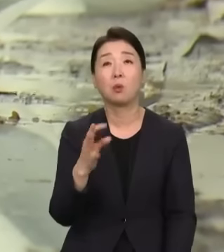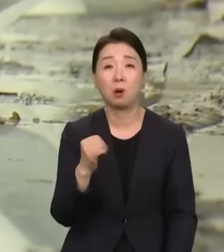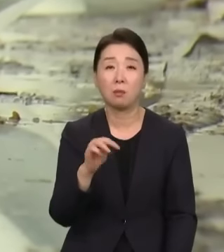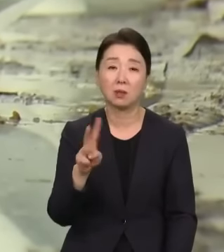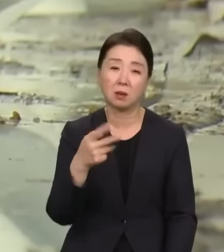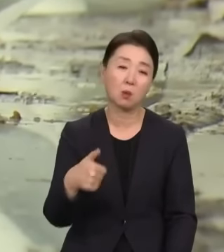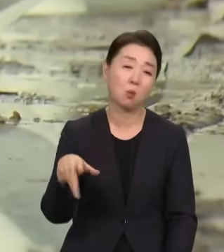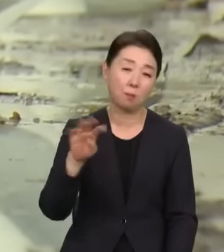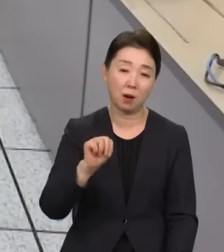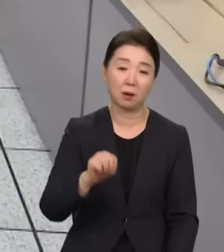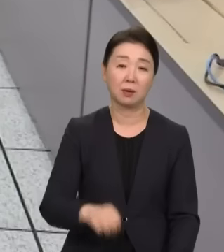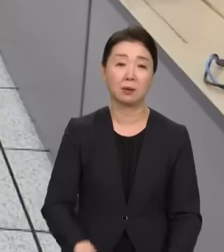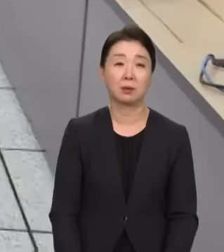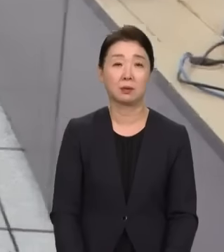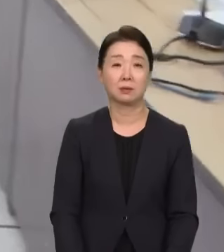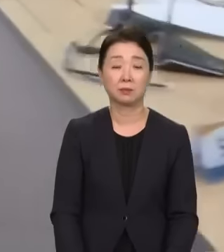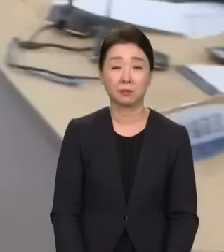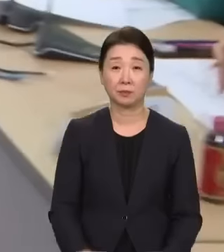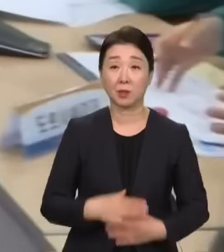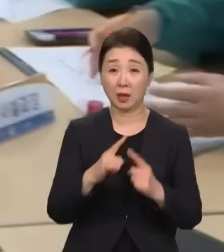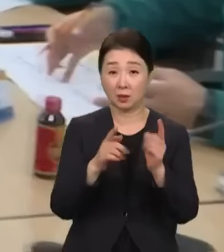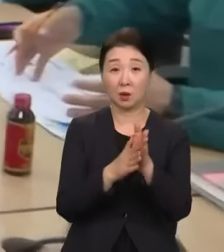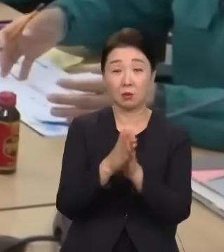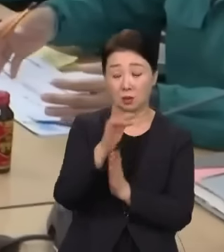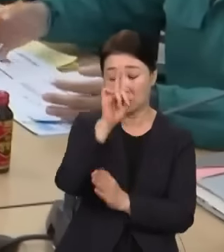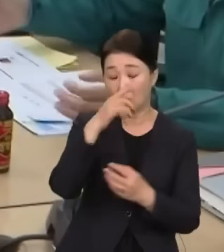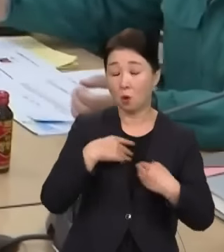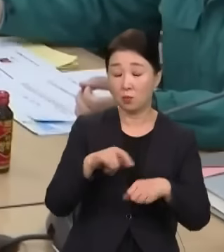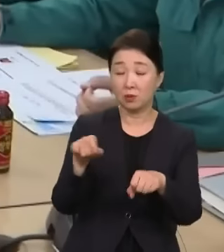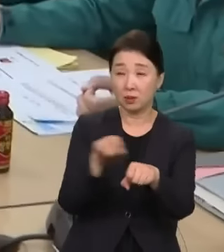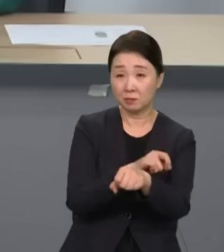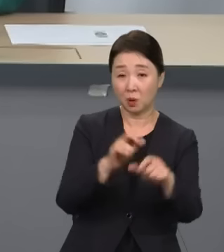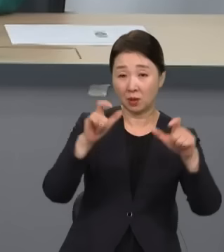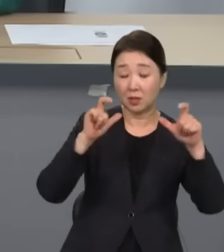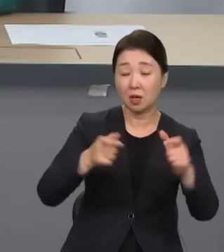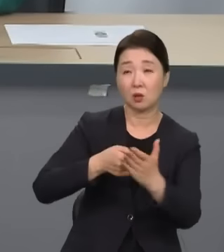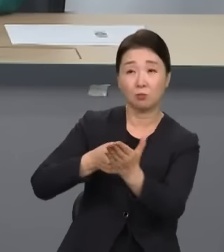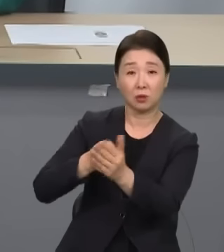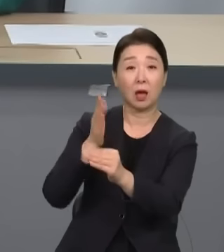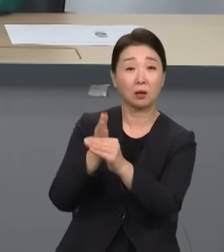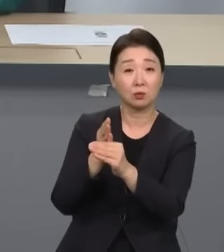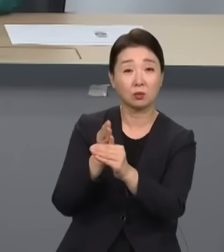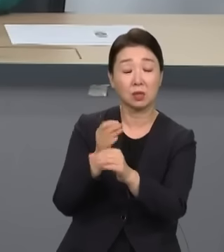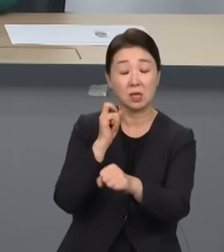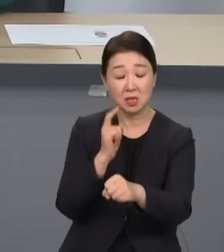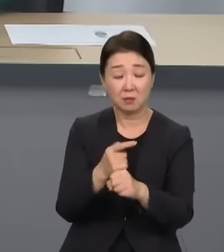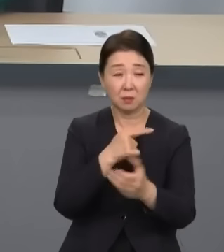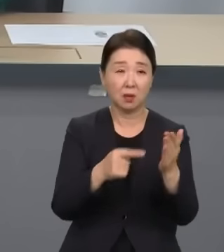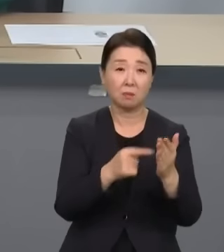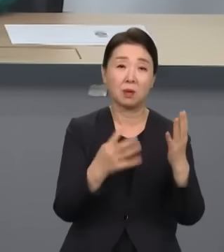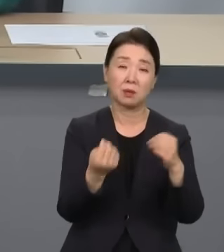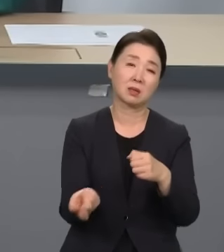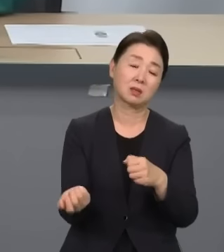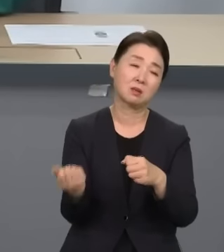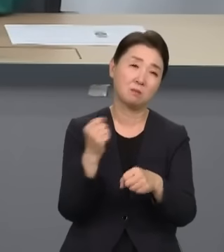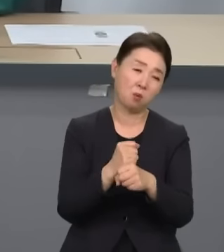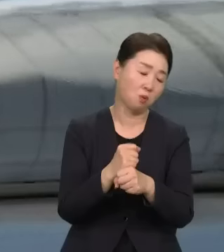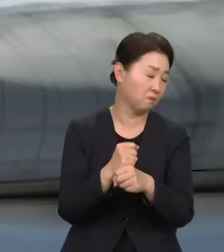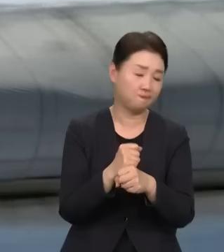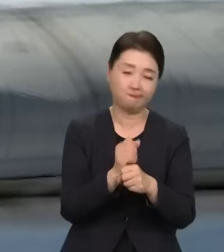원으로 추정됩니다. 안성시는 정부에 특별 재난지역 지정을 요청했지만 이미 입은 피해는 되돌릴 수가